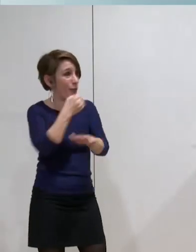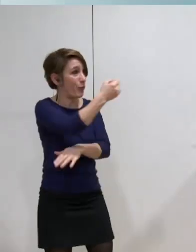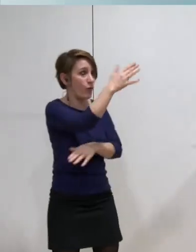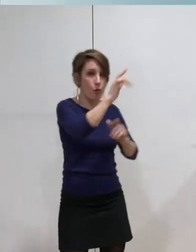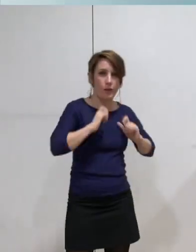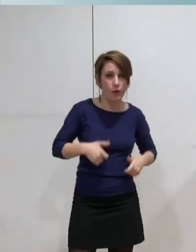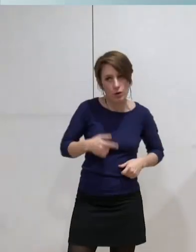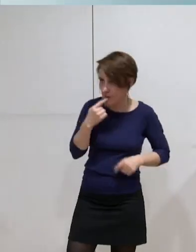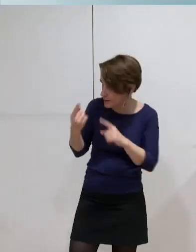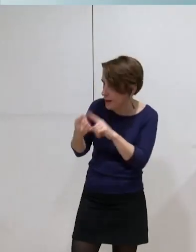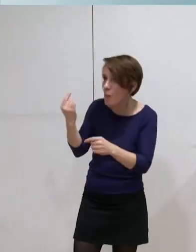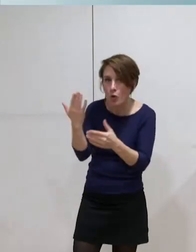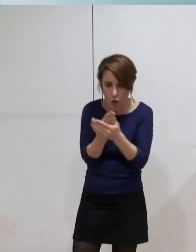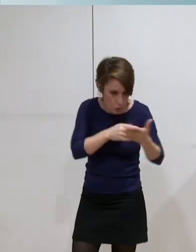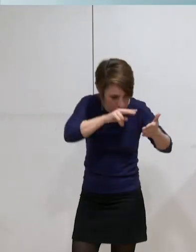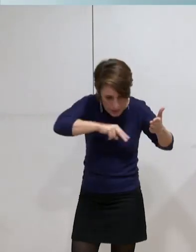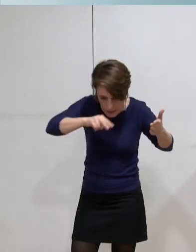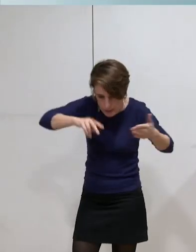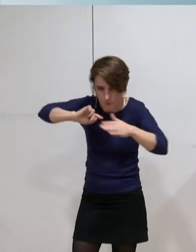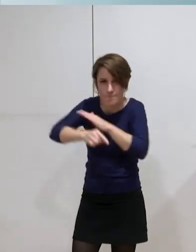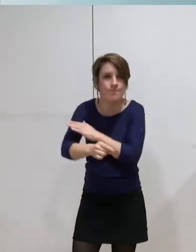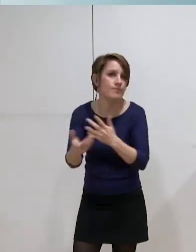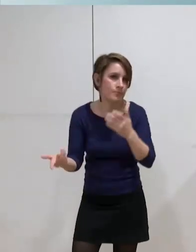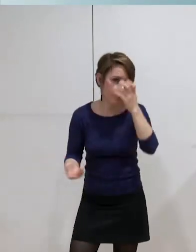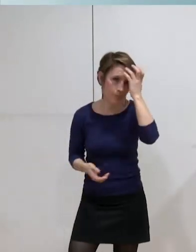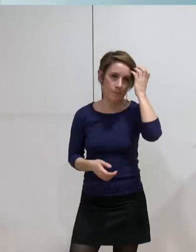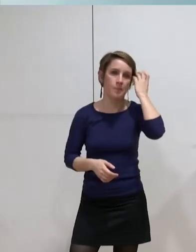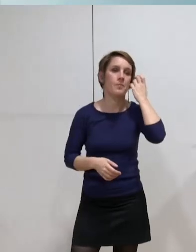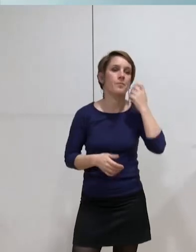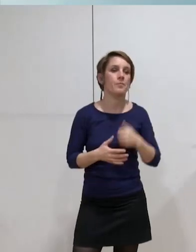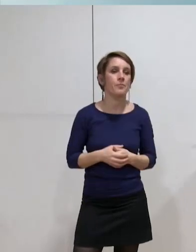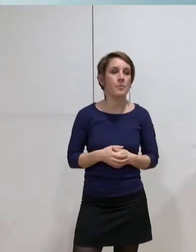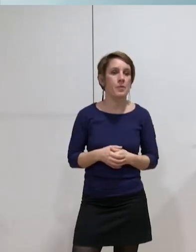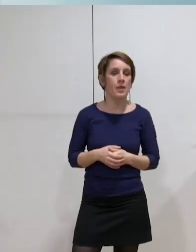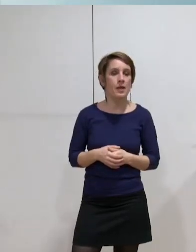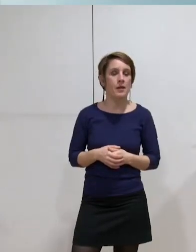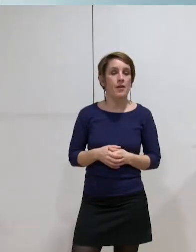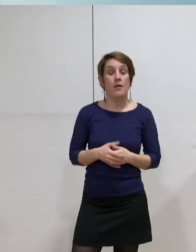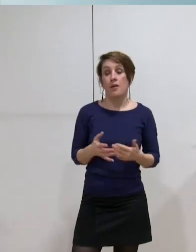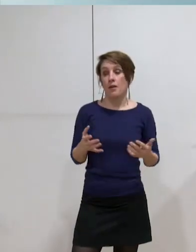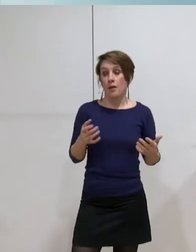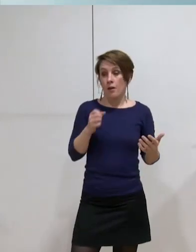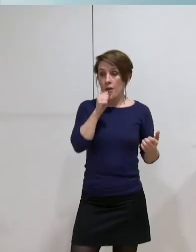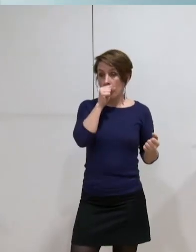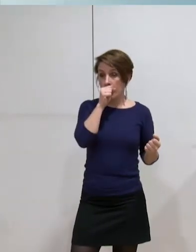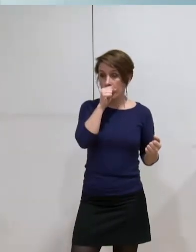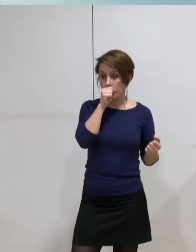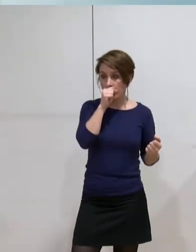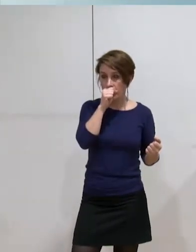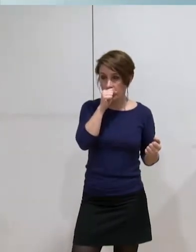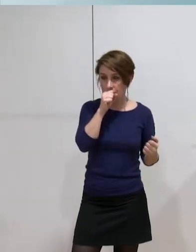dérogations et est important donc a priori moi je sur la sur